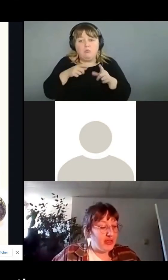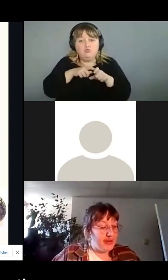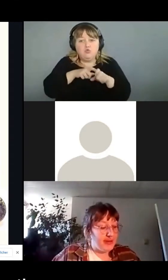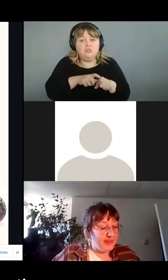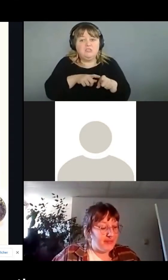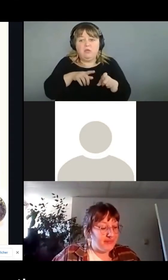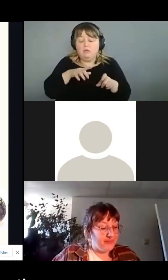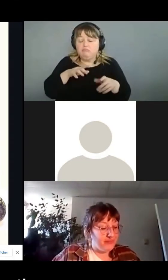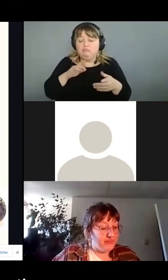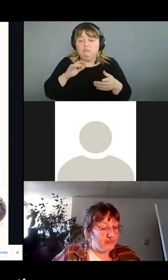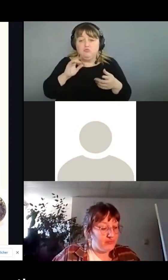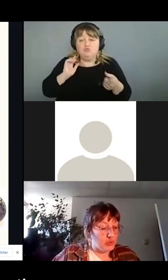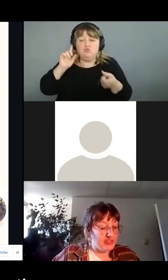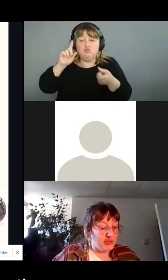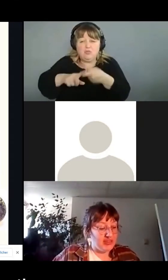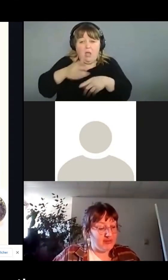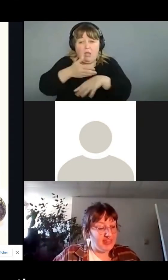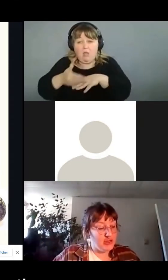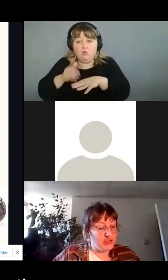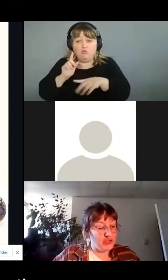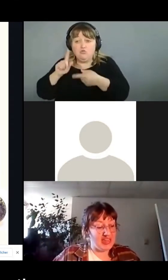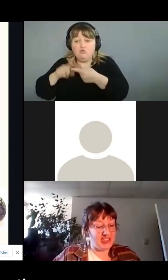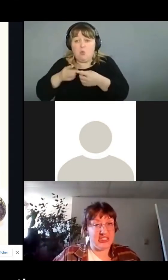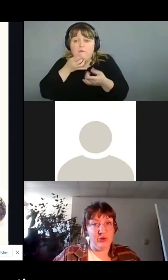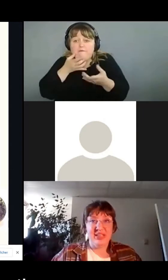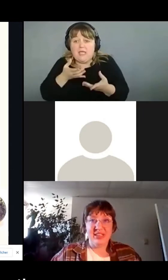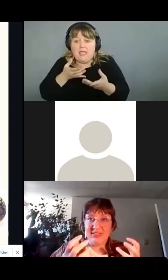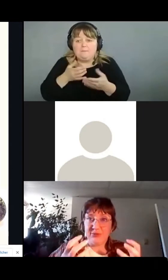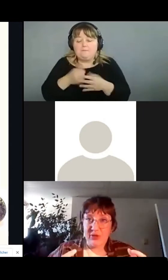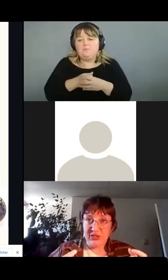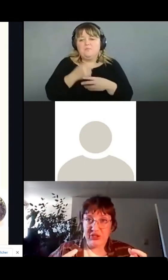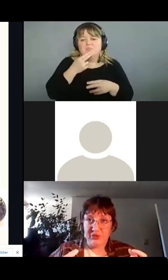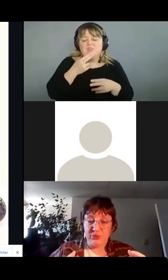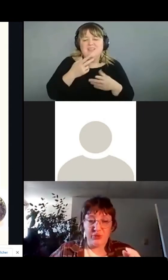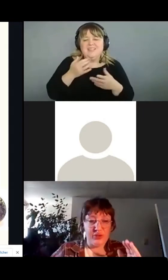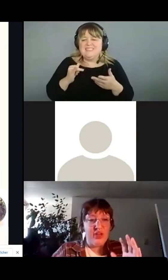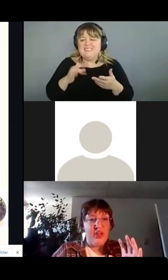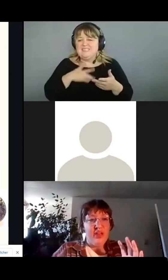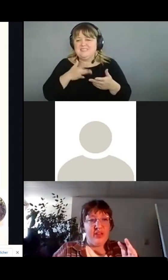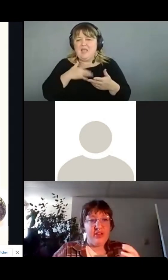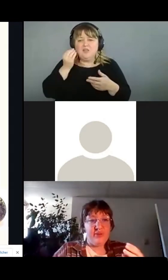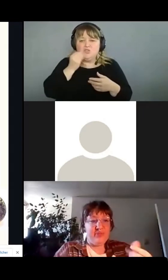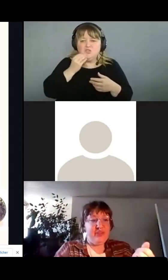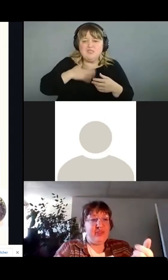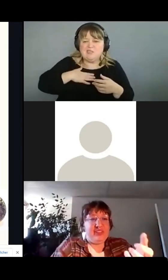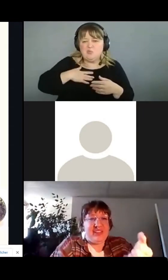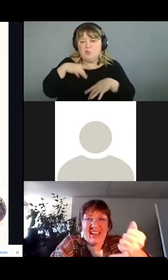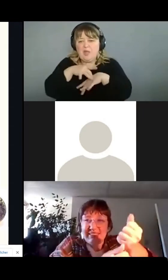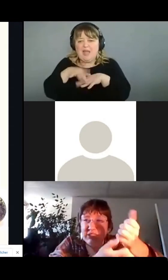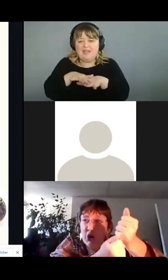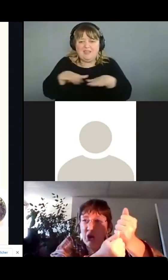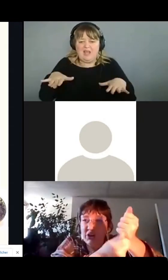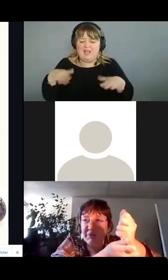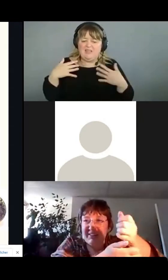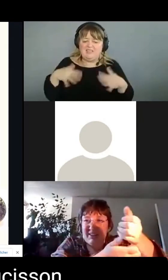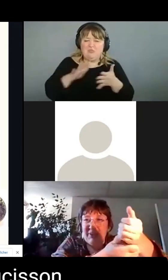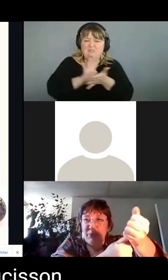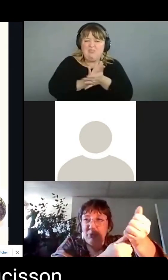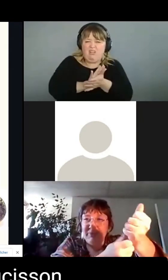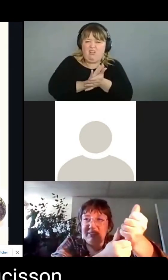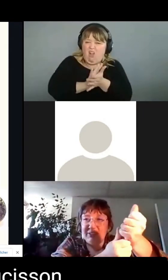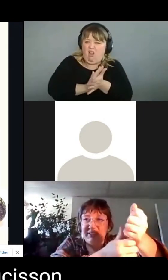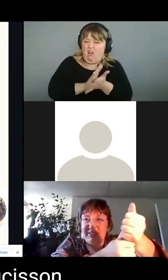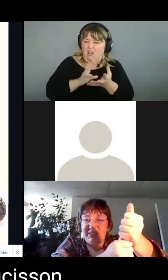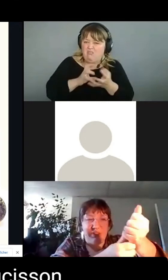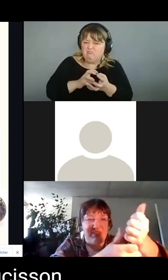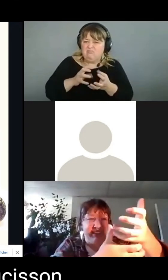Puis, donc c'est ça, évitez le sol argileux. Si vous voyez chez vous que votre terre, elle se colle là, puis ça fait un